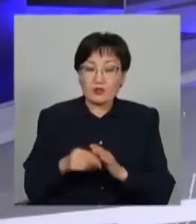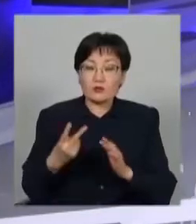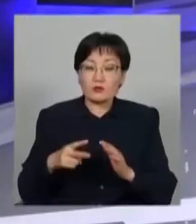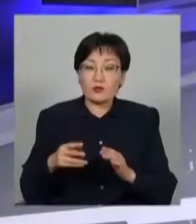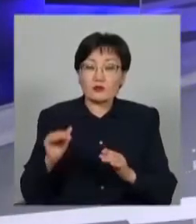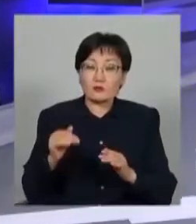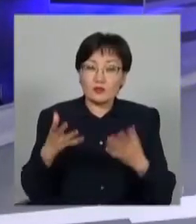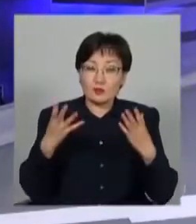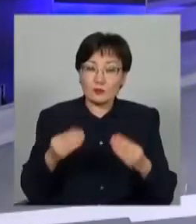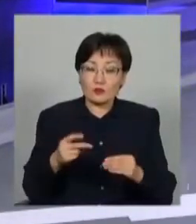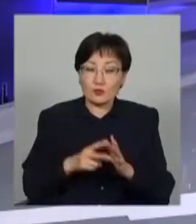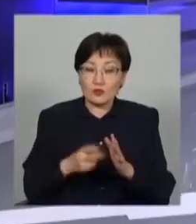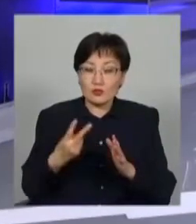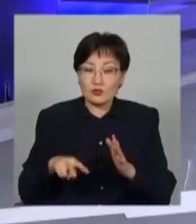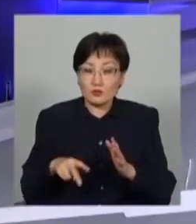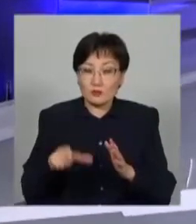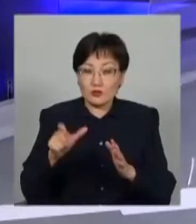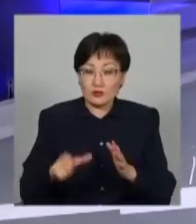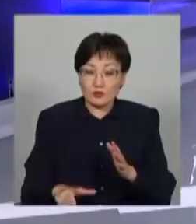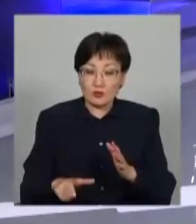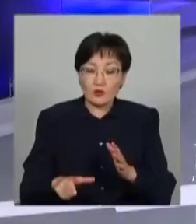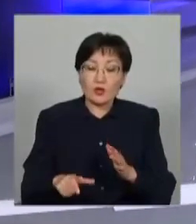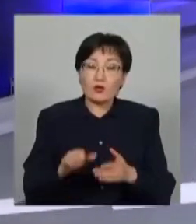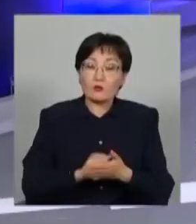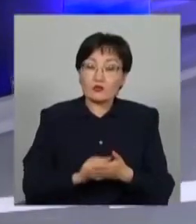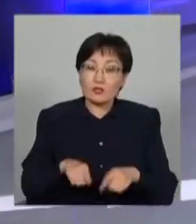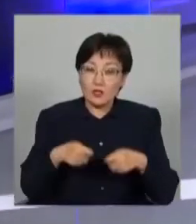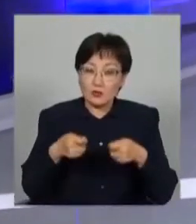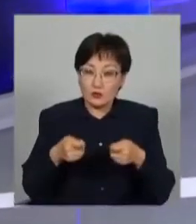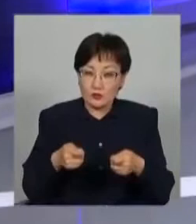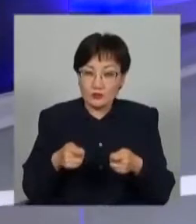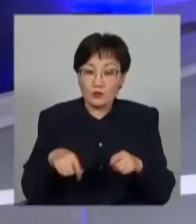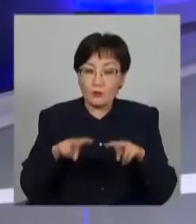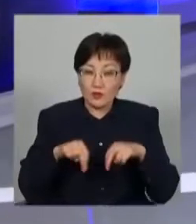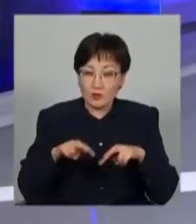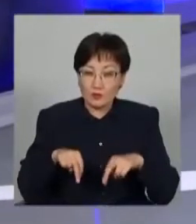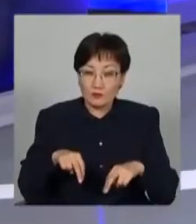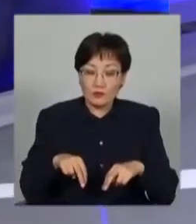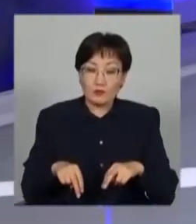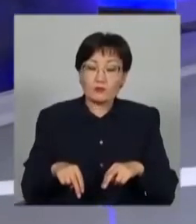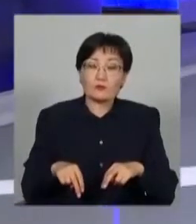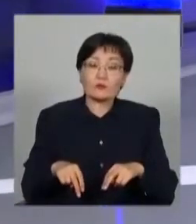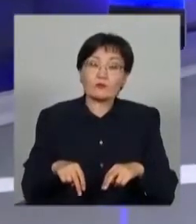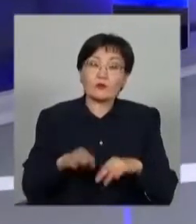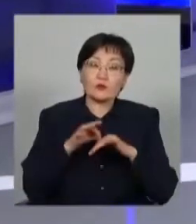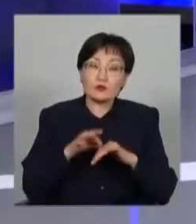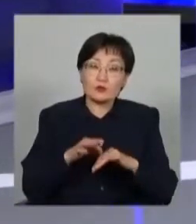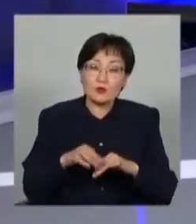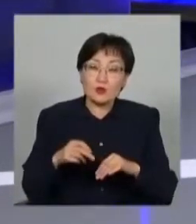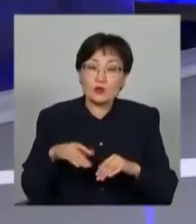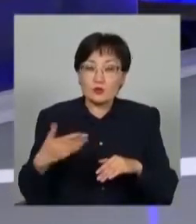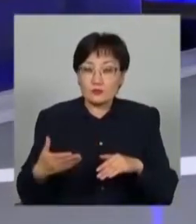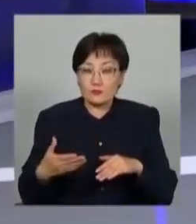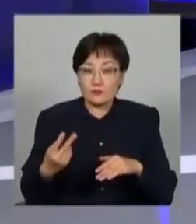20 ақпанға 720-сы соның жаңағы құжаттар қаралып, ол жаңағы оған жаңағы өз бағасын беріп, ол екі жақта